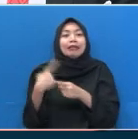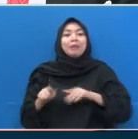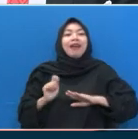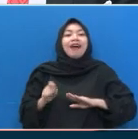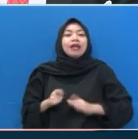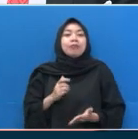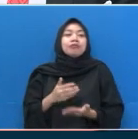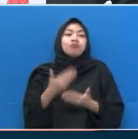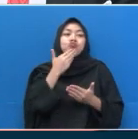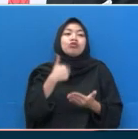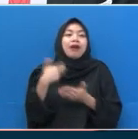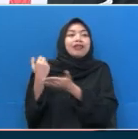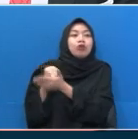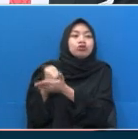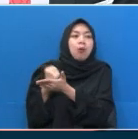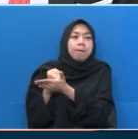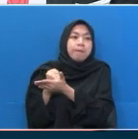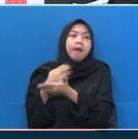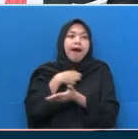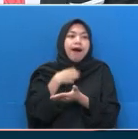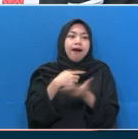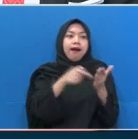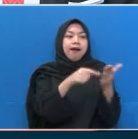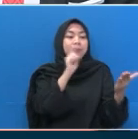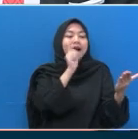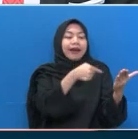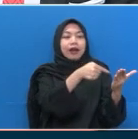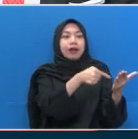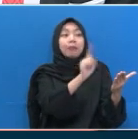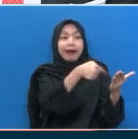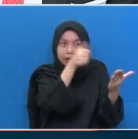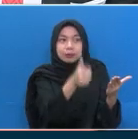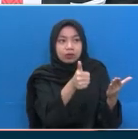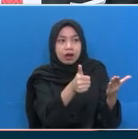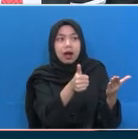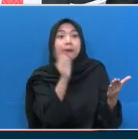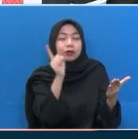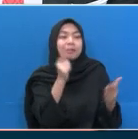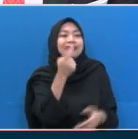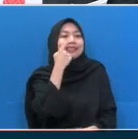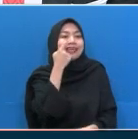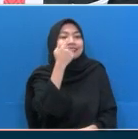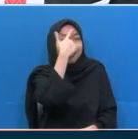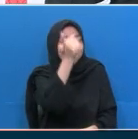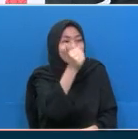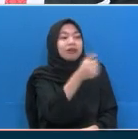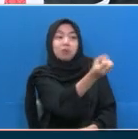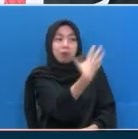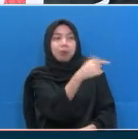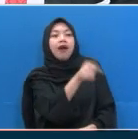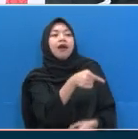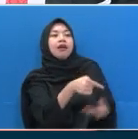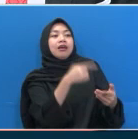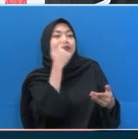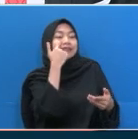saya dari kacamata hukum acara pidana ini bisa menjadi alat bukti ya berupa alat bukti keterangan ahli nah keterangan ahli ini